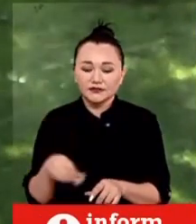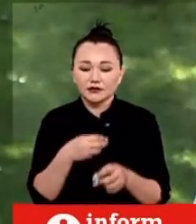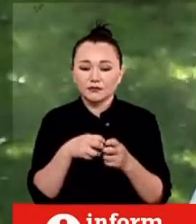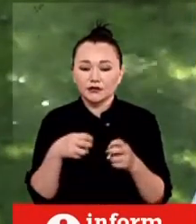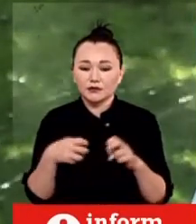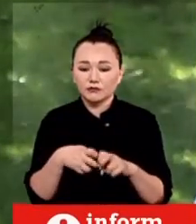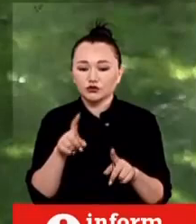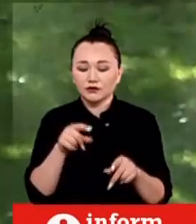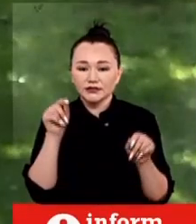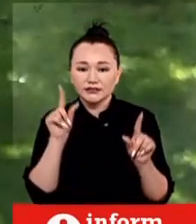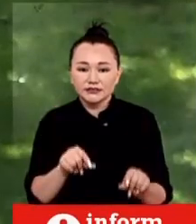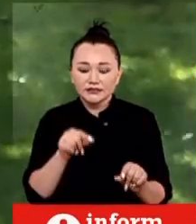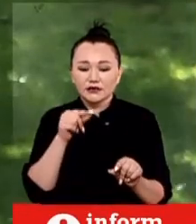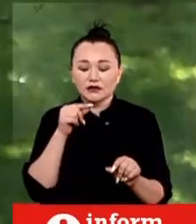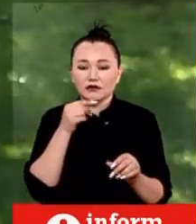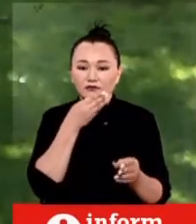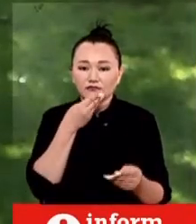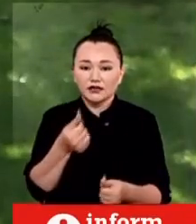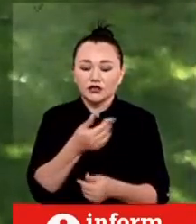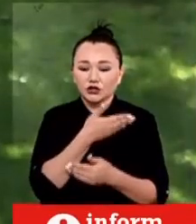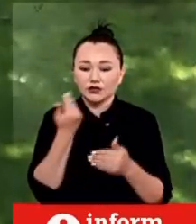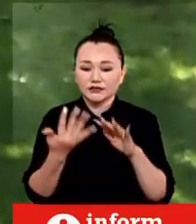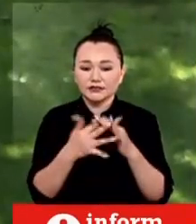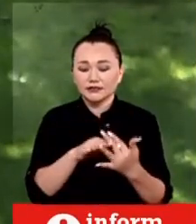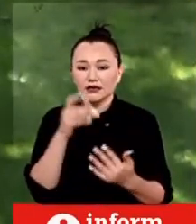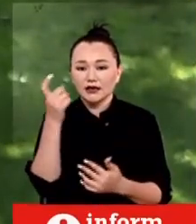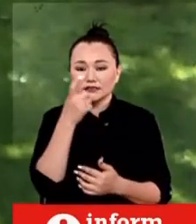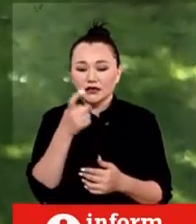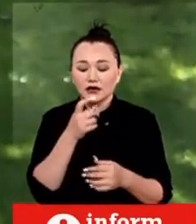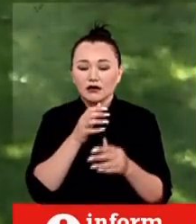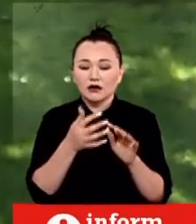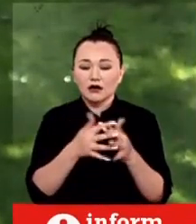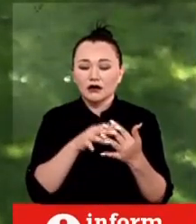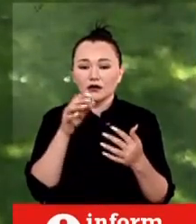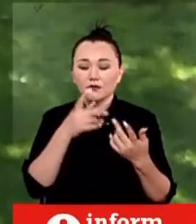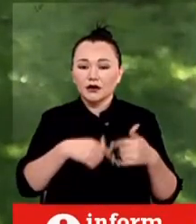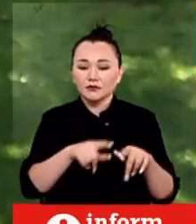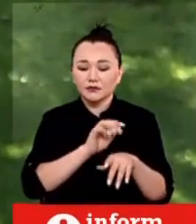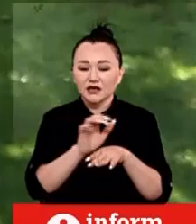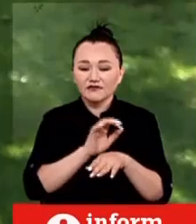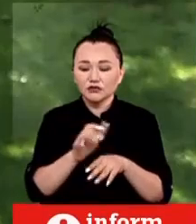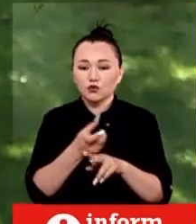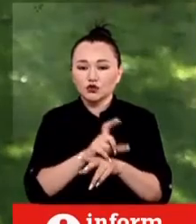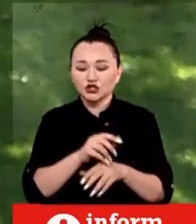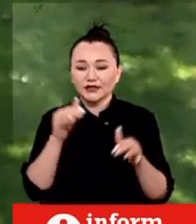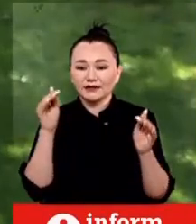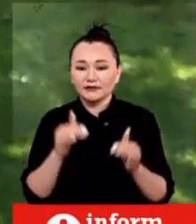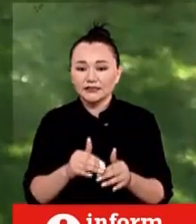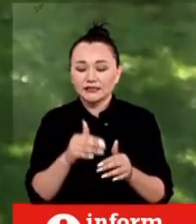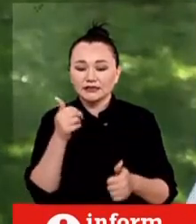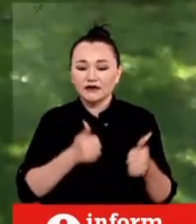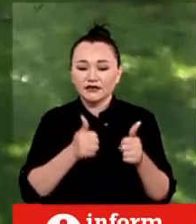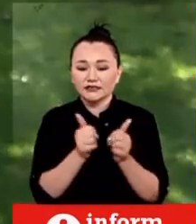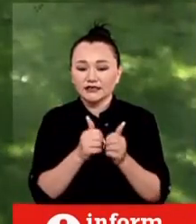что низкая эффективность сельского хозяйства, агропромышленного комплекса, низкая производительность. По сравнению